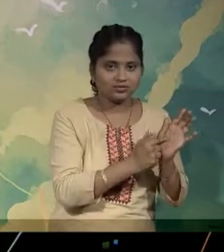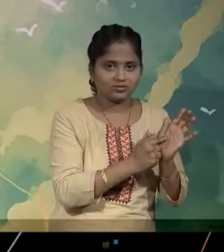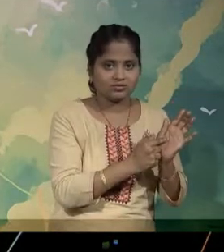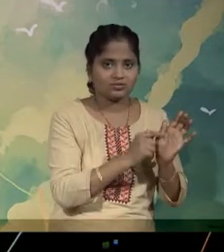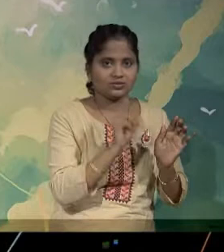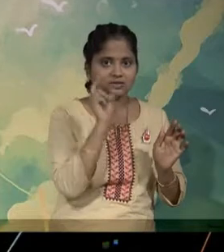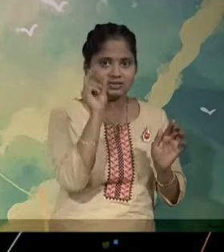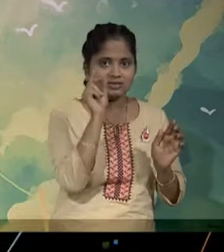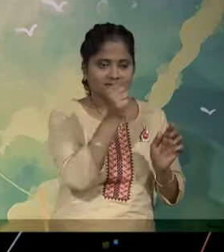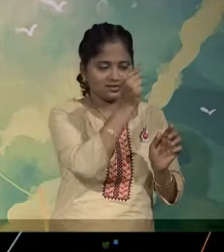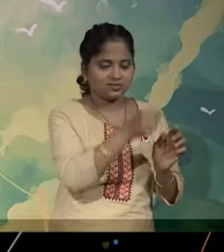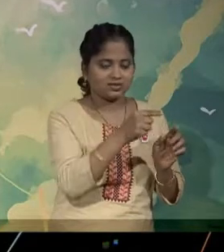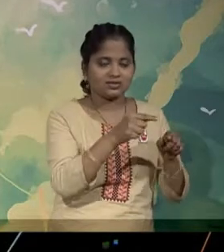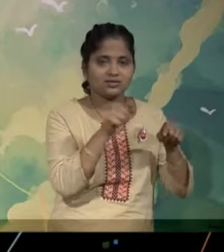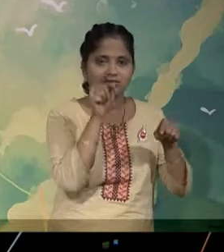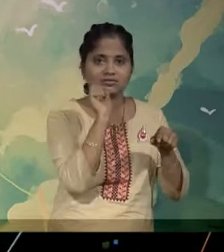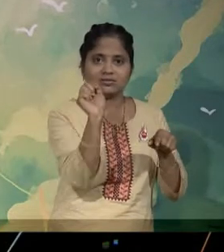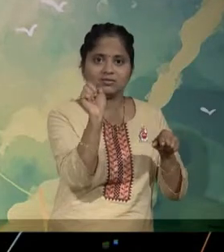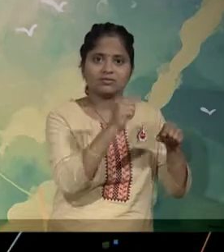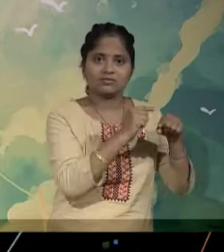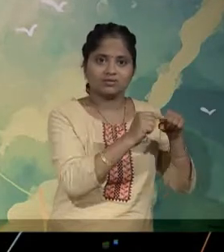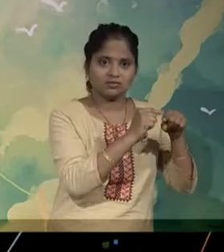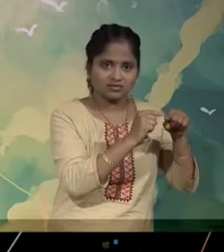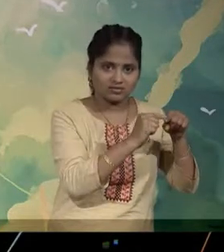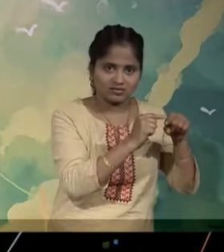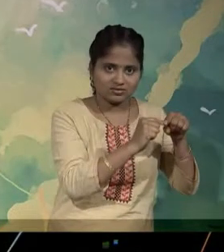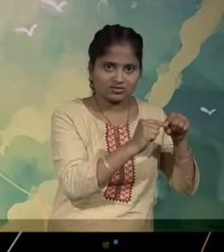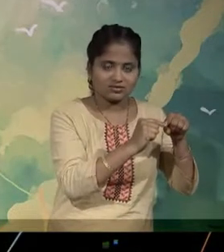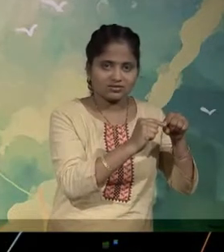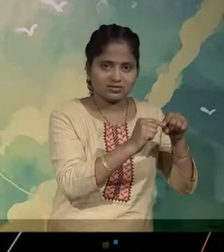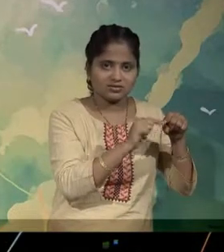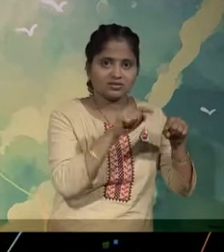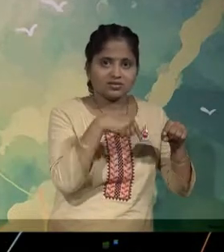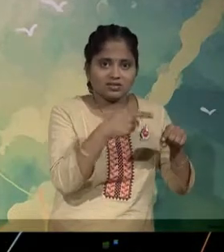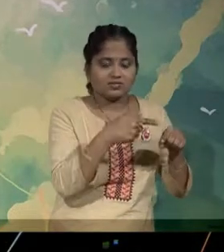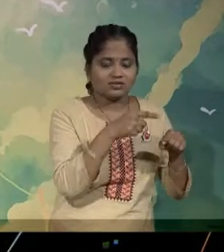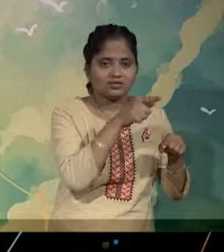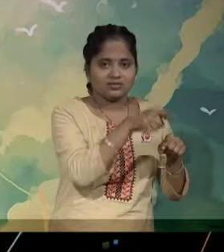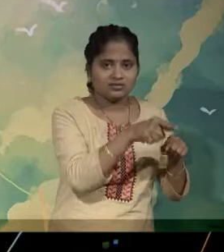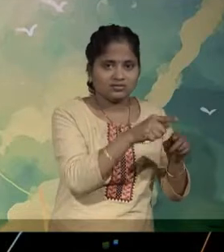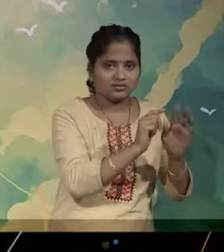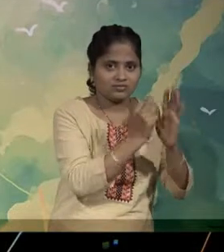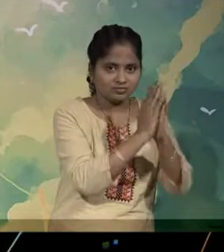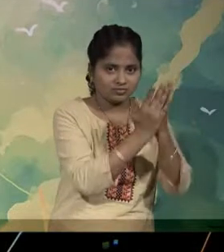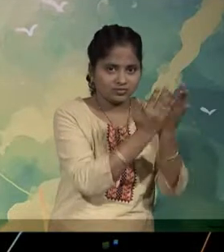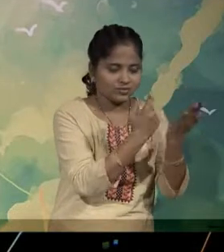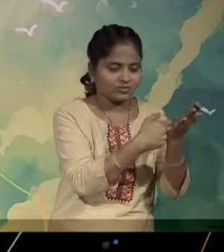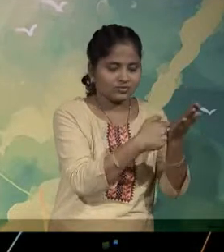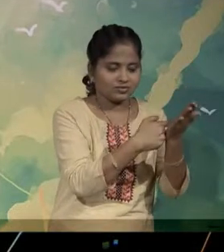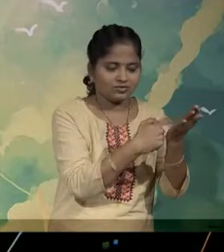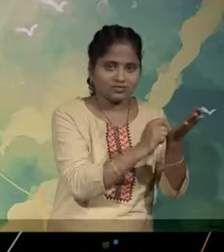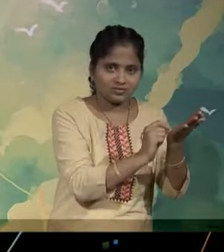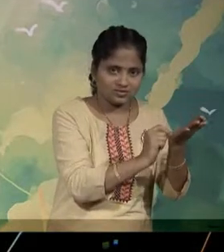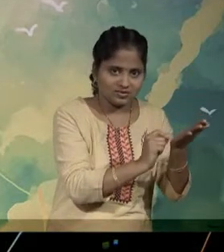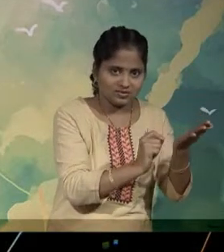अधिकारी तुमच्या पहिल्या बोटाक मतदानाची शाय लायतलो. त्या उपरांत रजिस्टराचेर सही करून